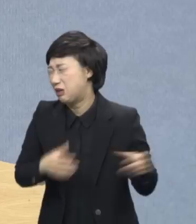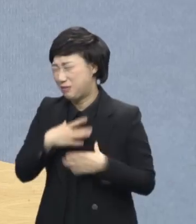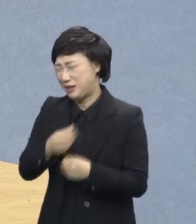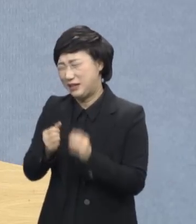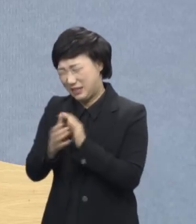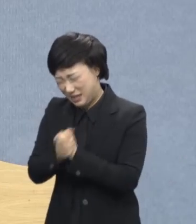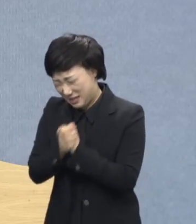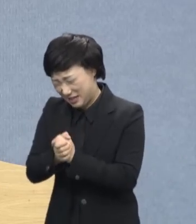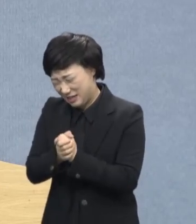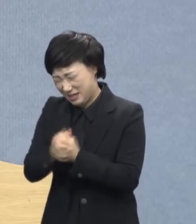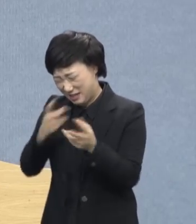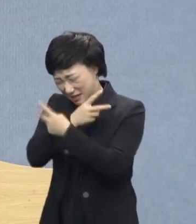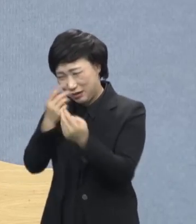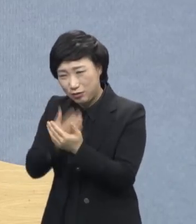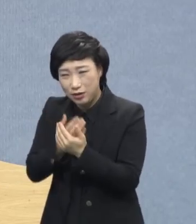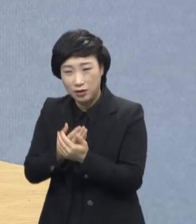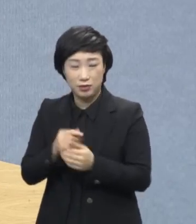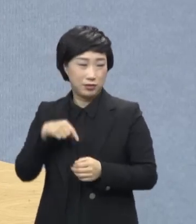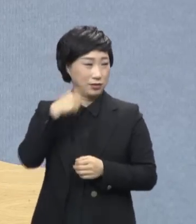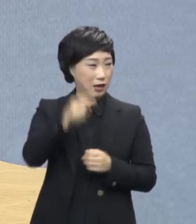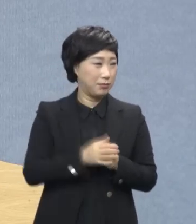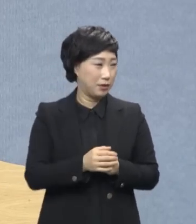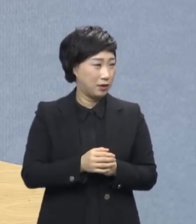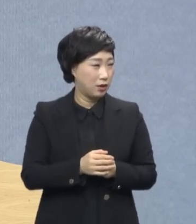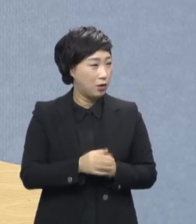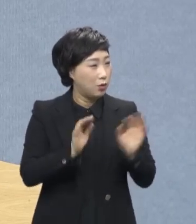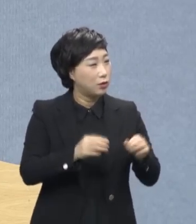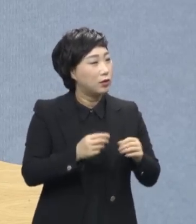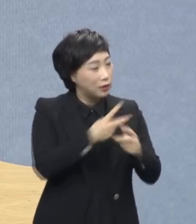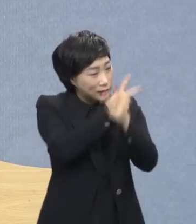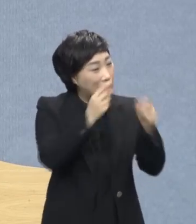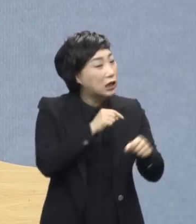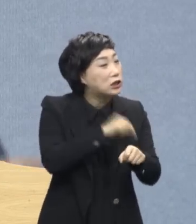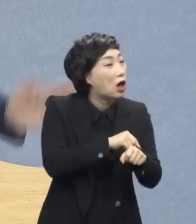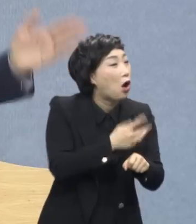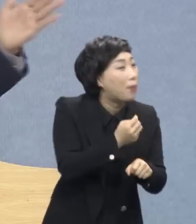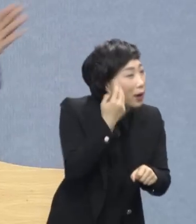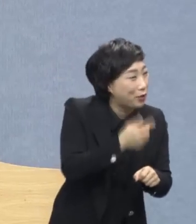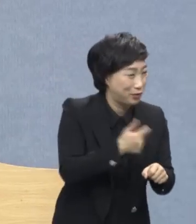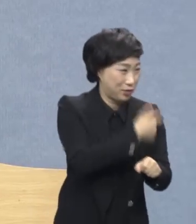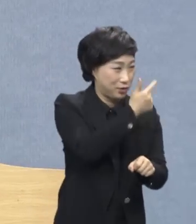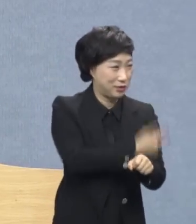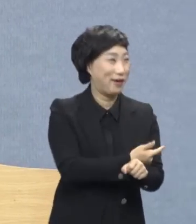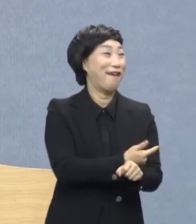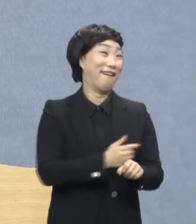해주세요. 오늘 저녁 얼마 몇 시간 자니? 오늘은 6시간 잤어요.